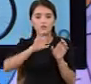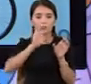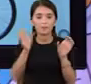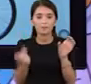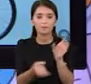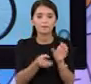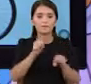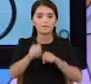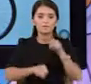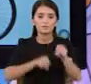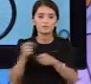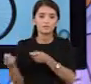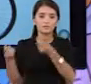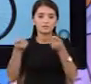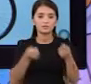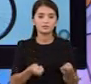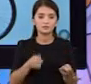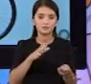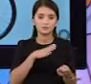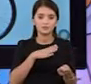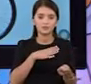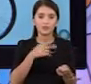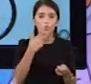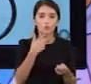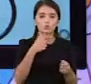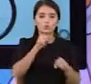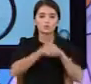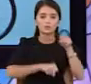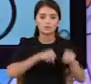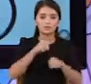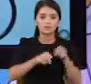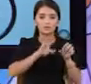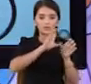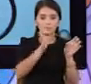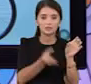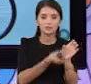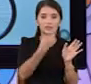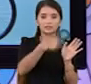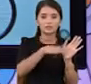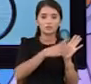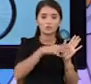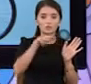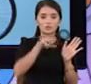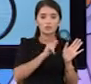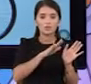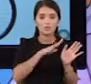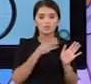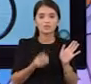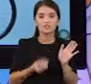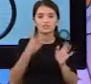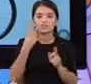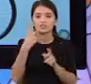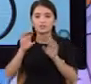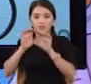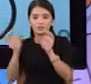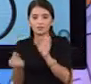g'ildirakli velosiped olib kelindi. 3 g'ildirakli velosiped 29 ta bo'lsa, nechta 2